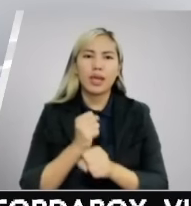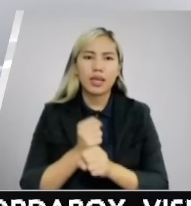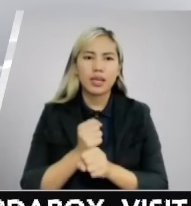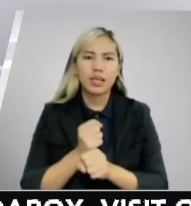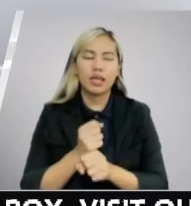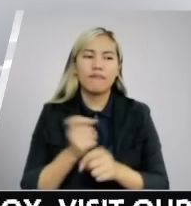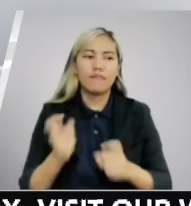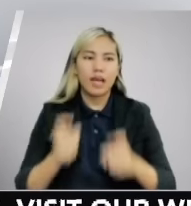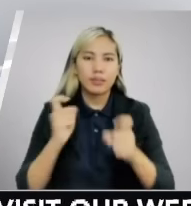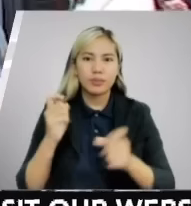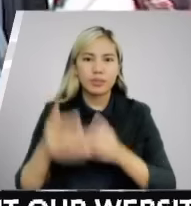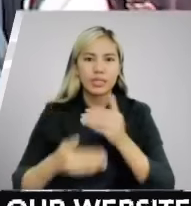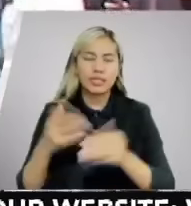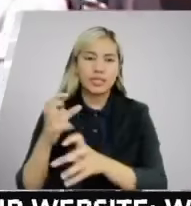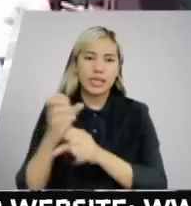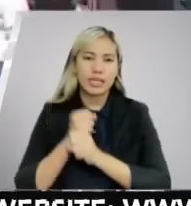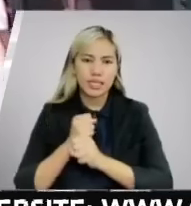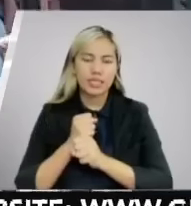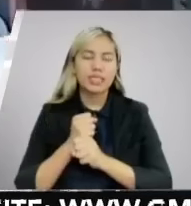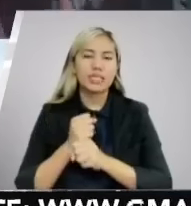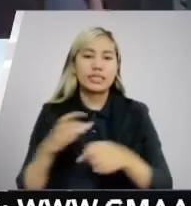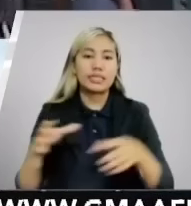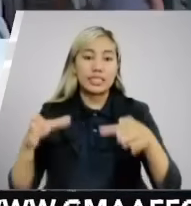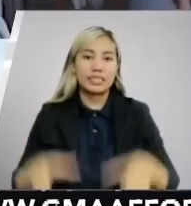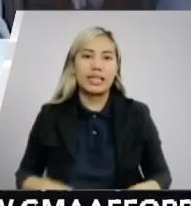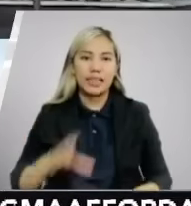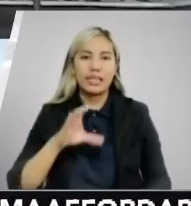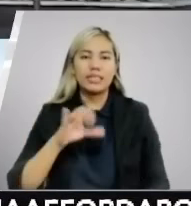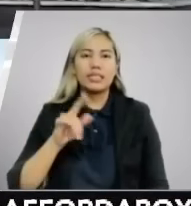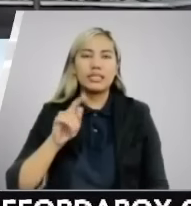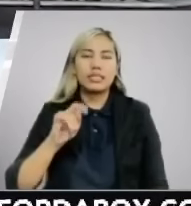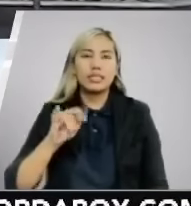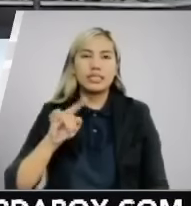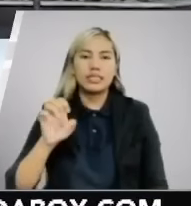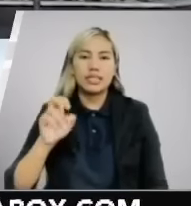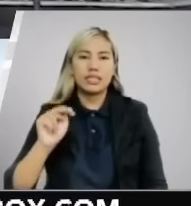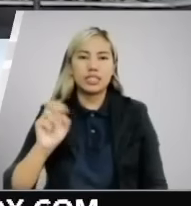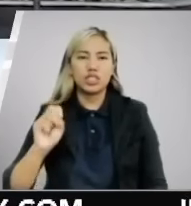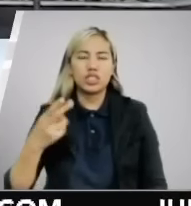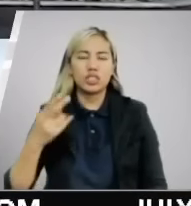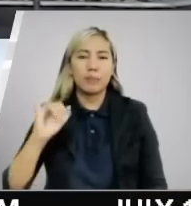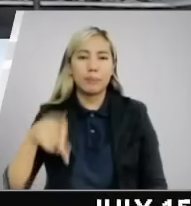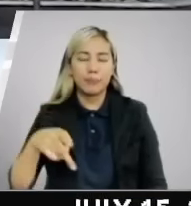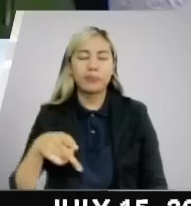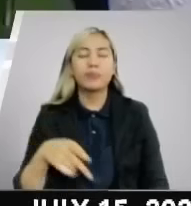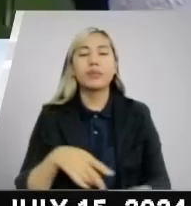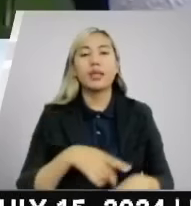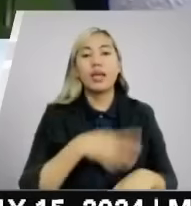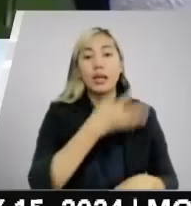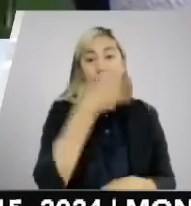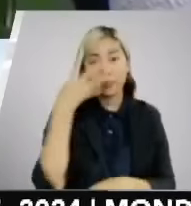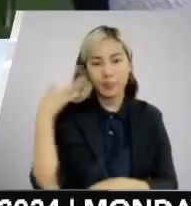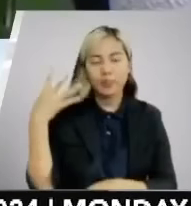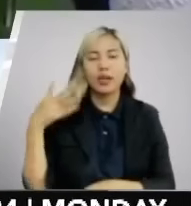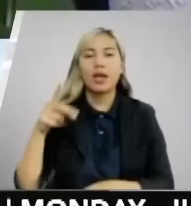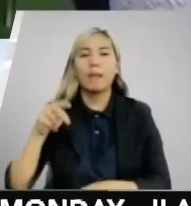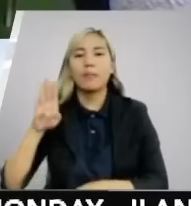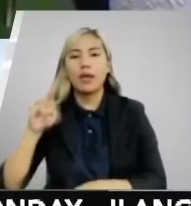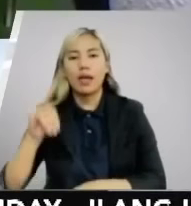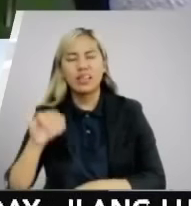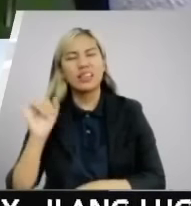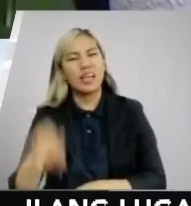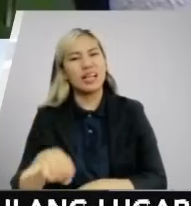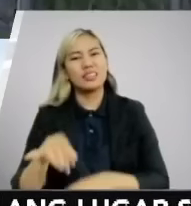getting their citizenship. Para sa Bureau of Immigration pati National Bureau of Investigation o NBI, malinaw itong banta sa